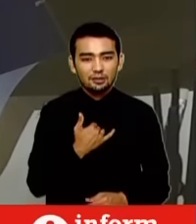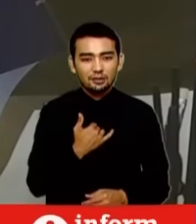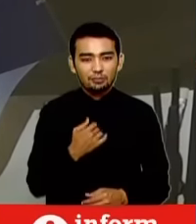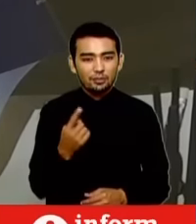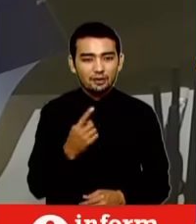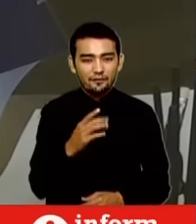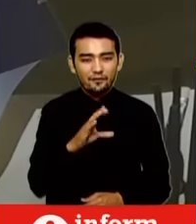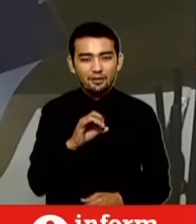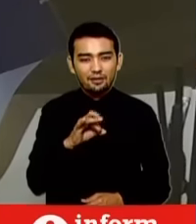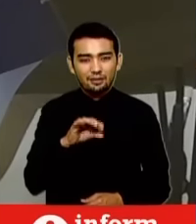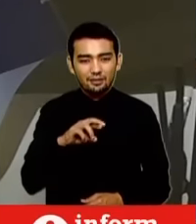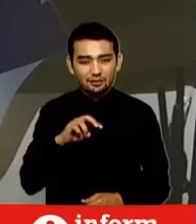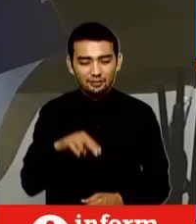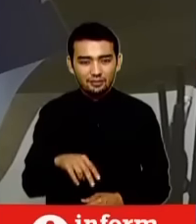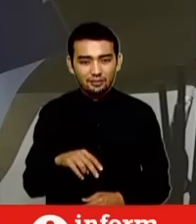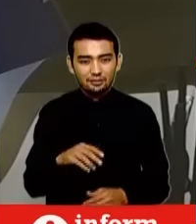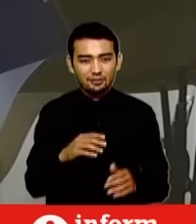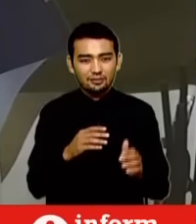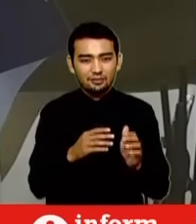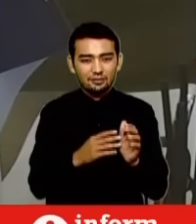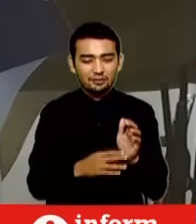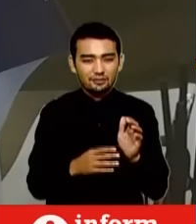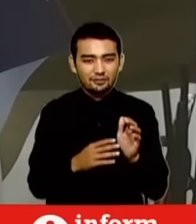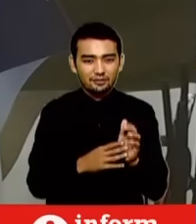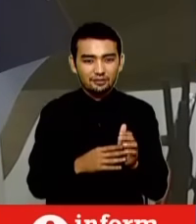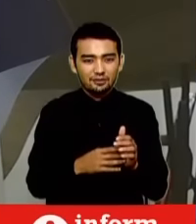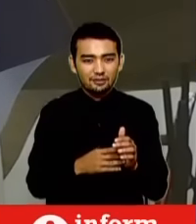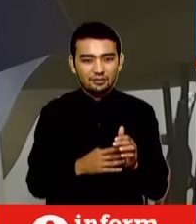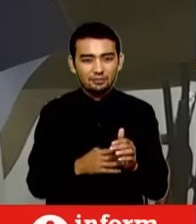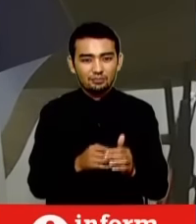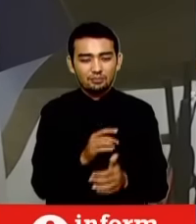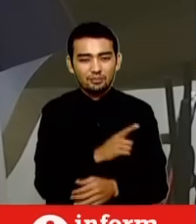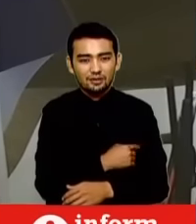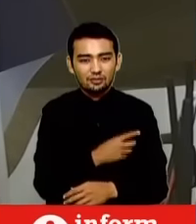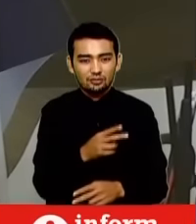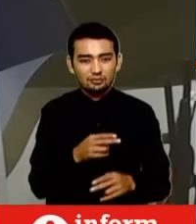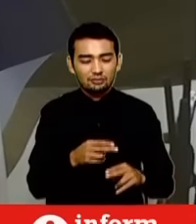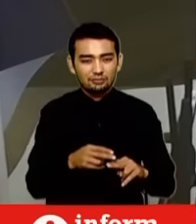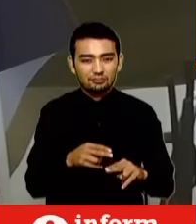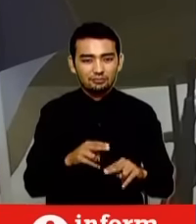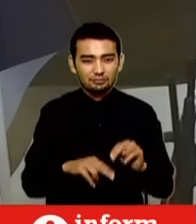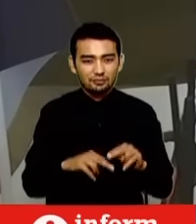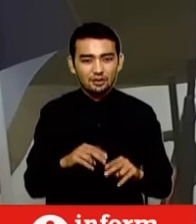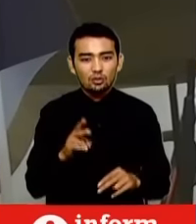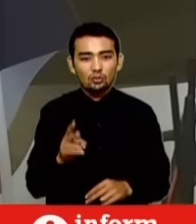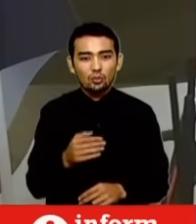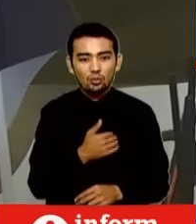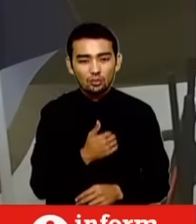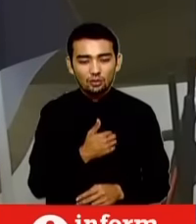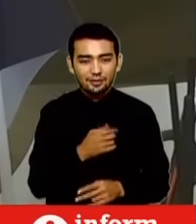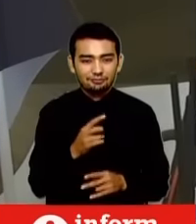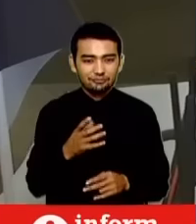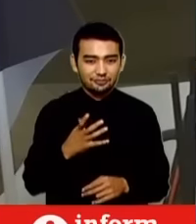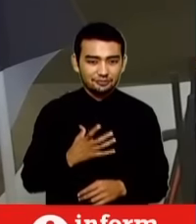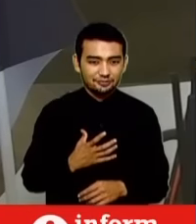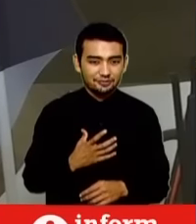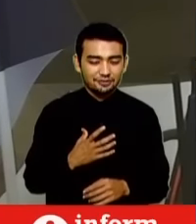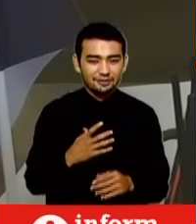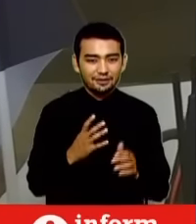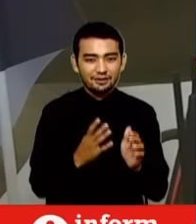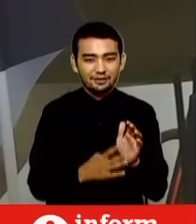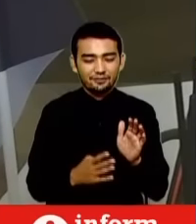по первому варианту достроить 99-ю позицию. Те, кто хотят остаться в